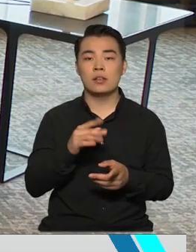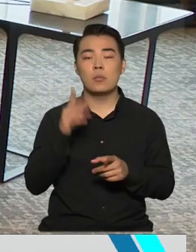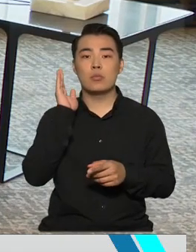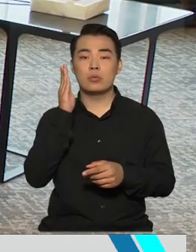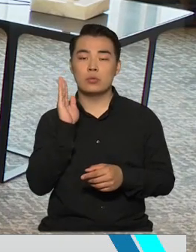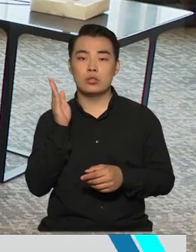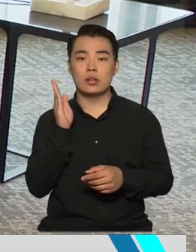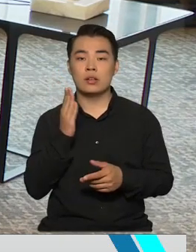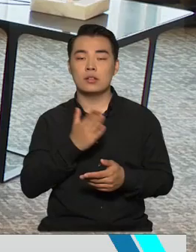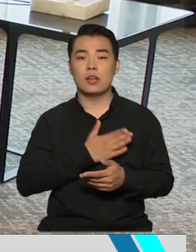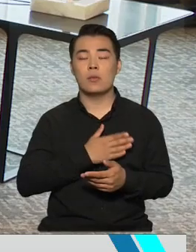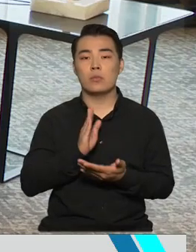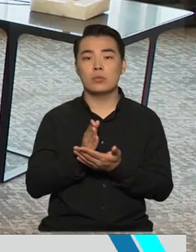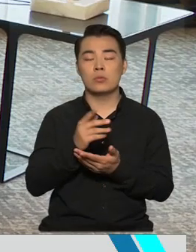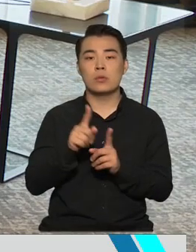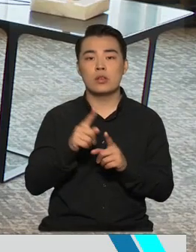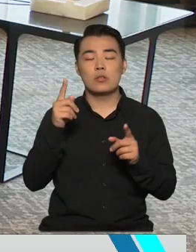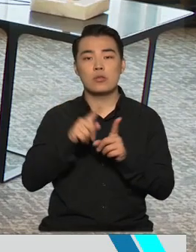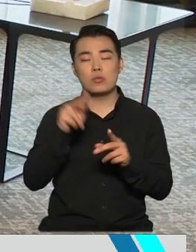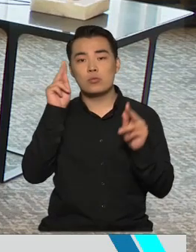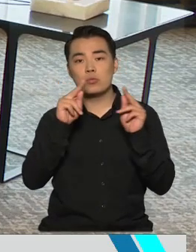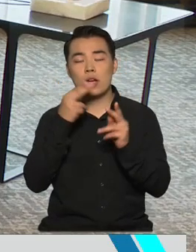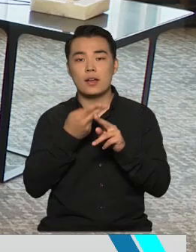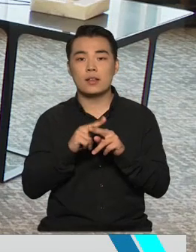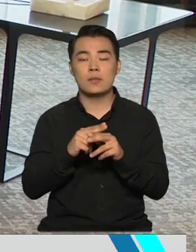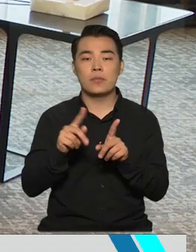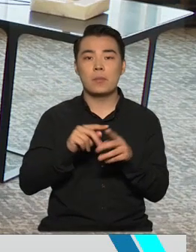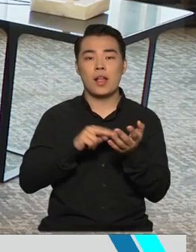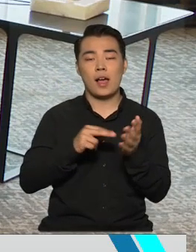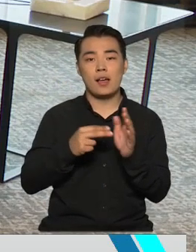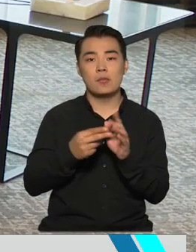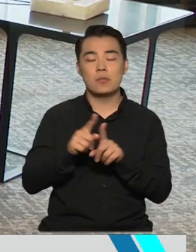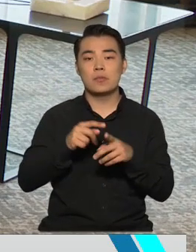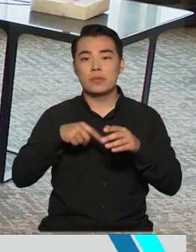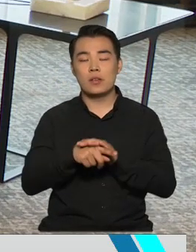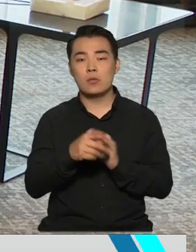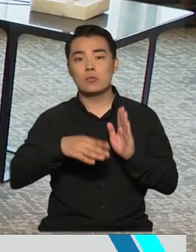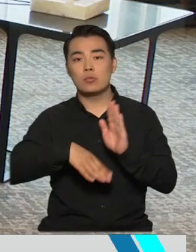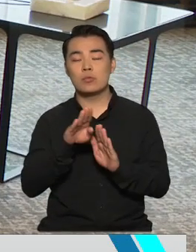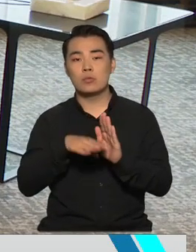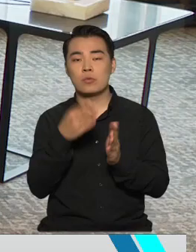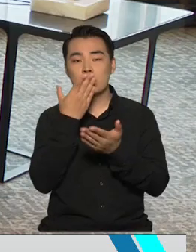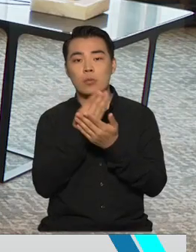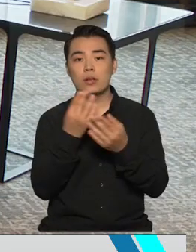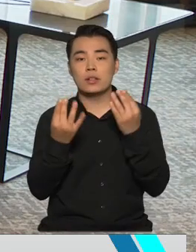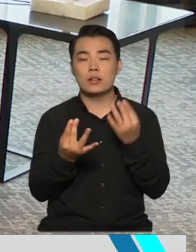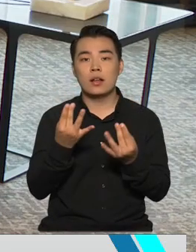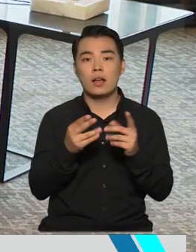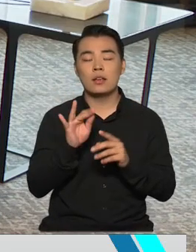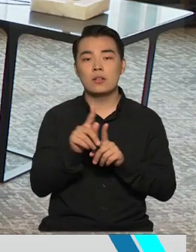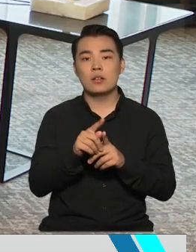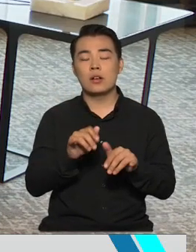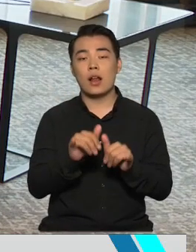будущее постараться держать эту же планку и, конечно же, улучшать свою игру и прогрессировать во